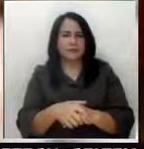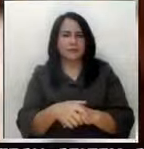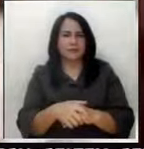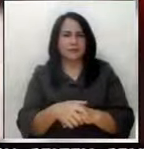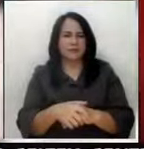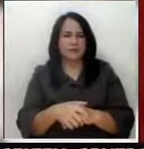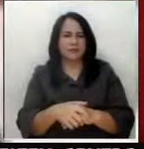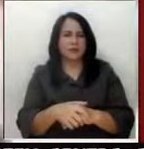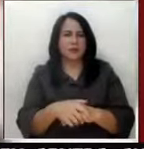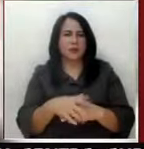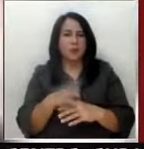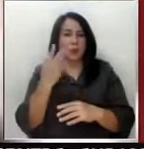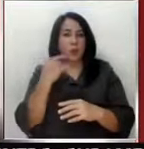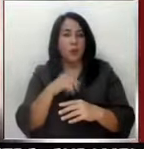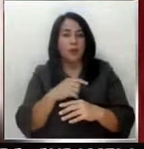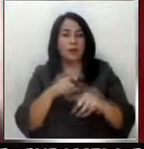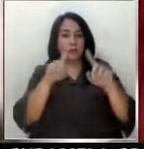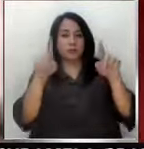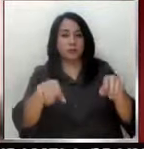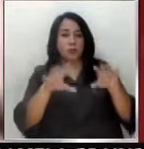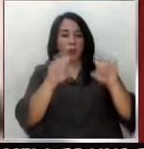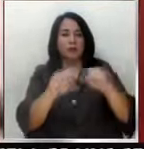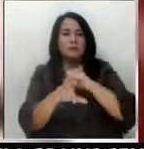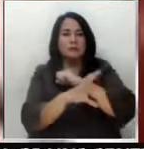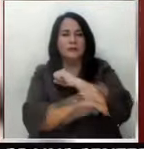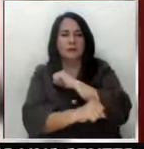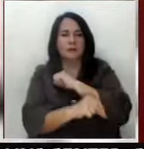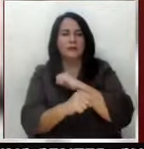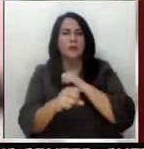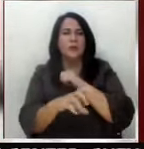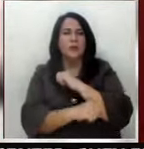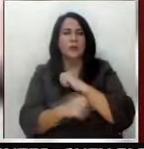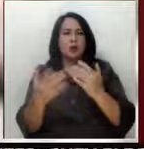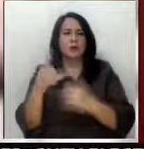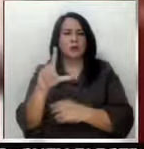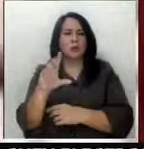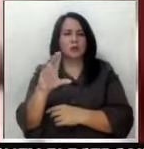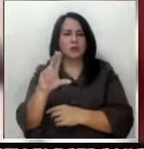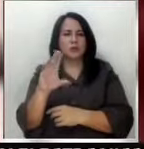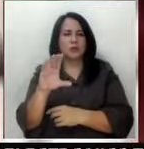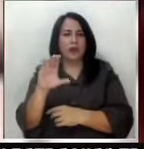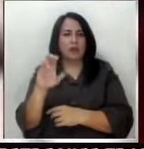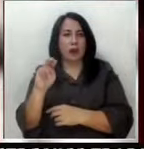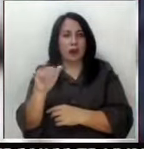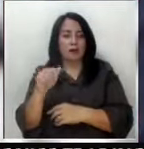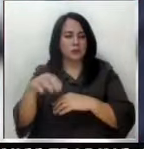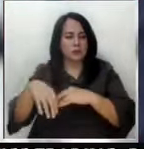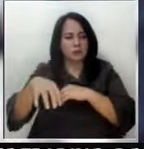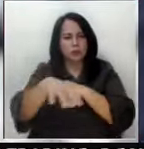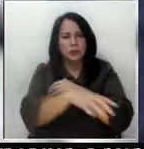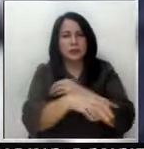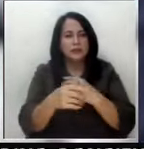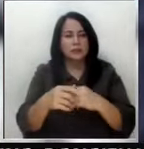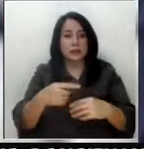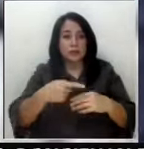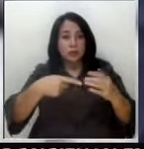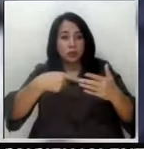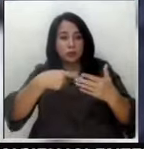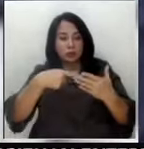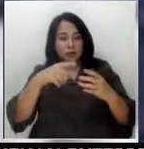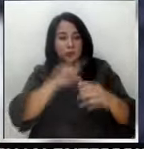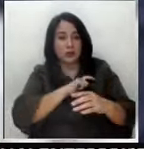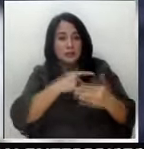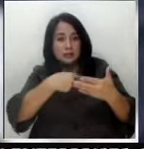Na may warrant sa kasong theft dahil sa pagninakaw sa Lucena at mga karating bayan. Hindi huminto doon sa checkpoint na established nila kaya nagkaroon ng